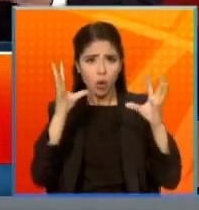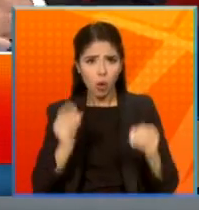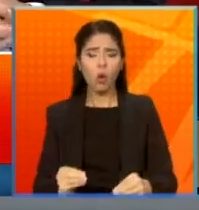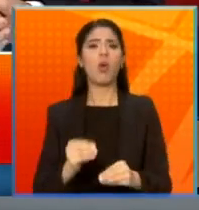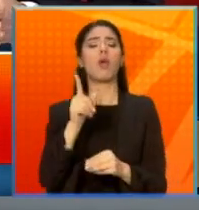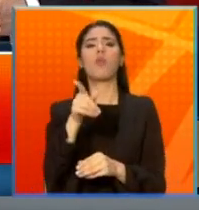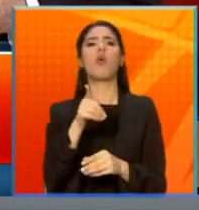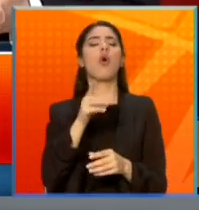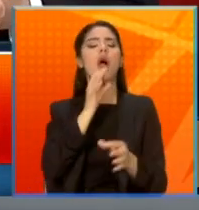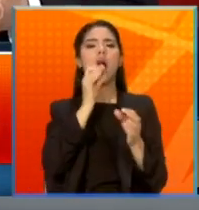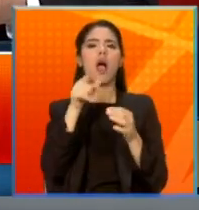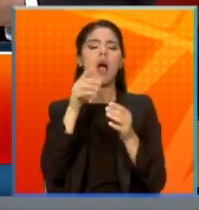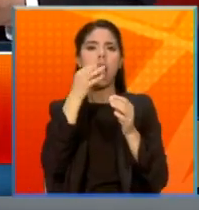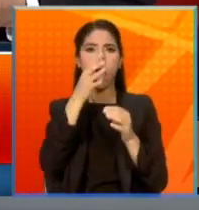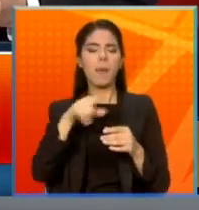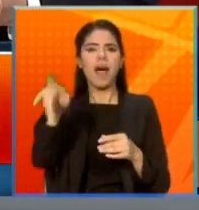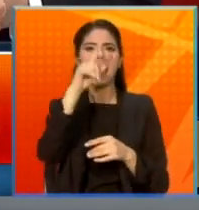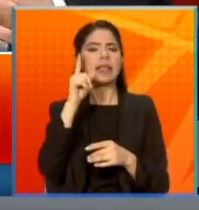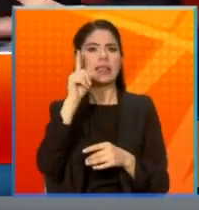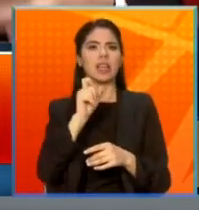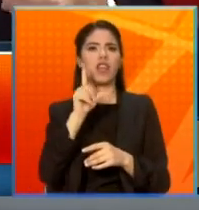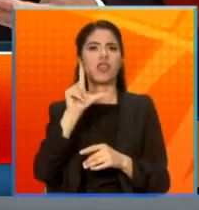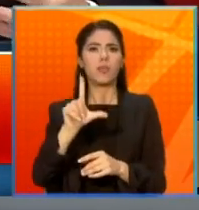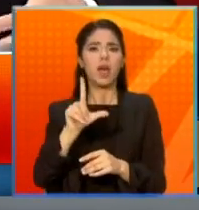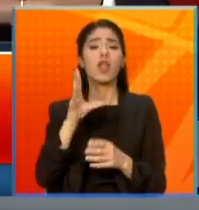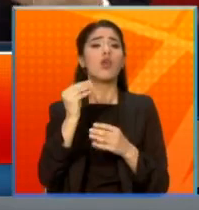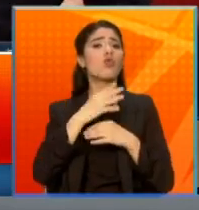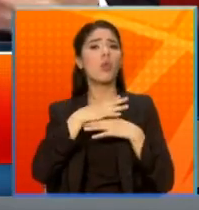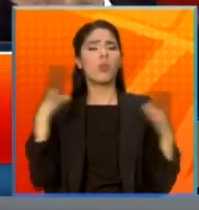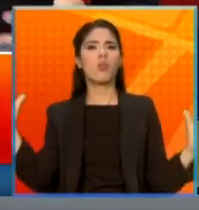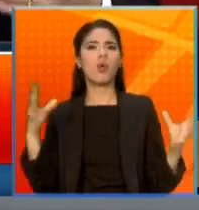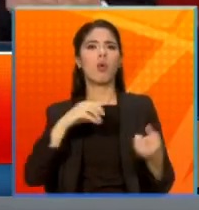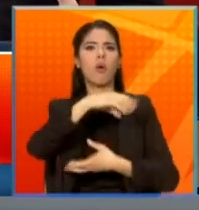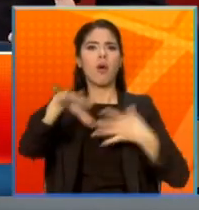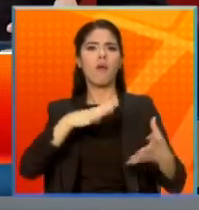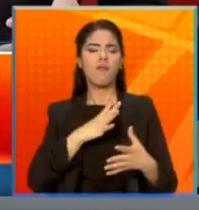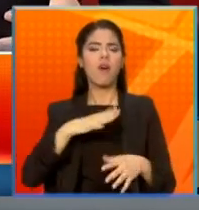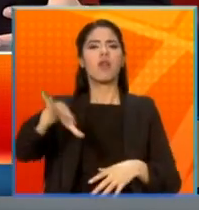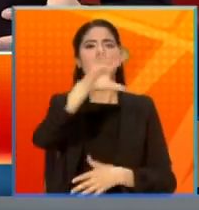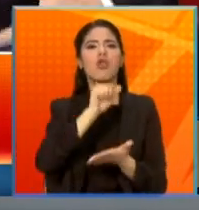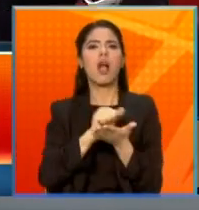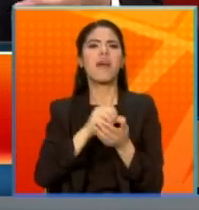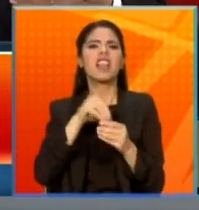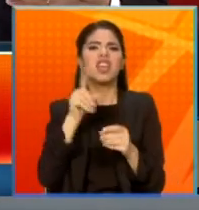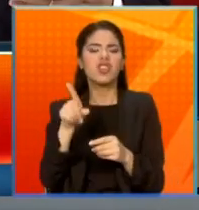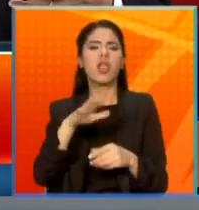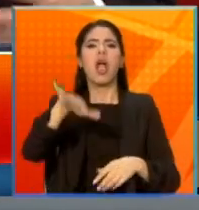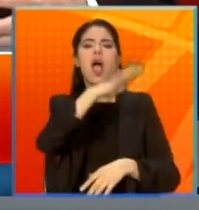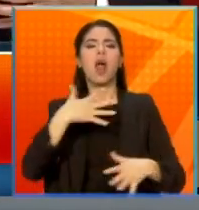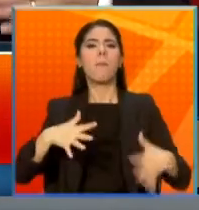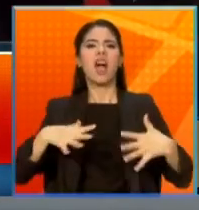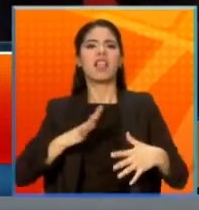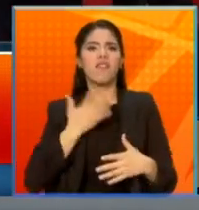tartışmalı haberlere de dikkat çekmekte büyük yarar var. Çünkü çok büyük manipülasyonlara sahne oluyor sosyal medya ve paniğe sevk